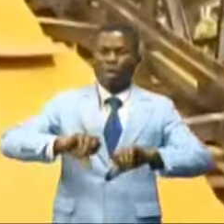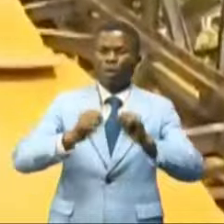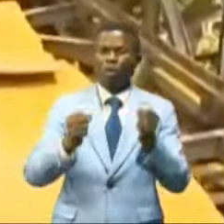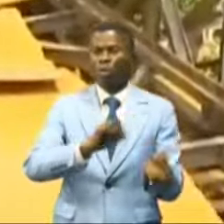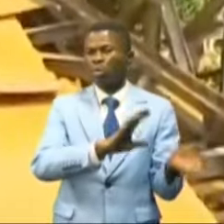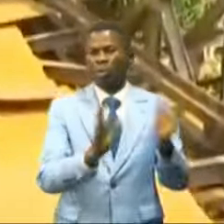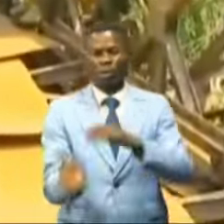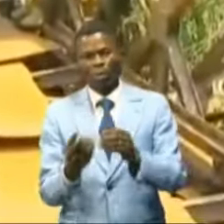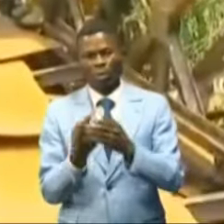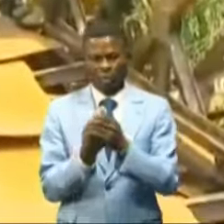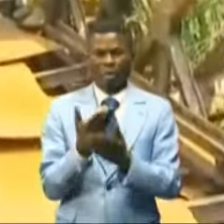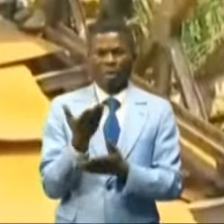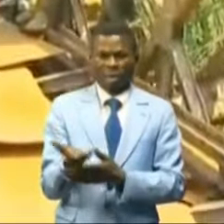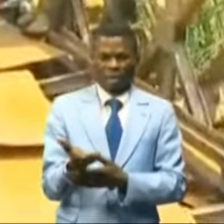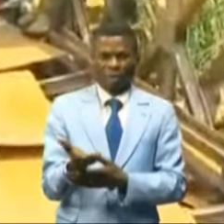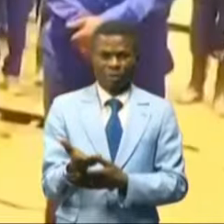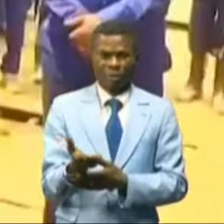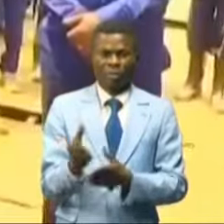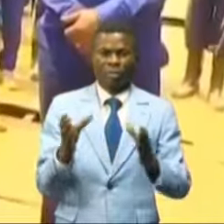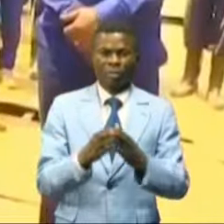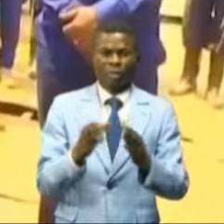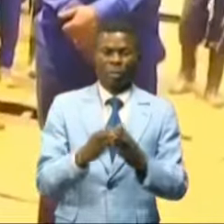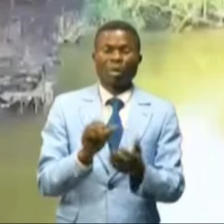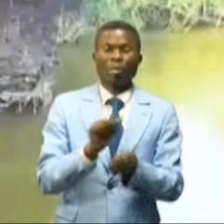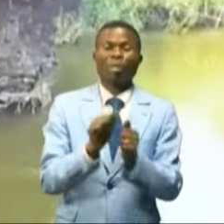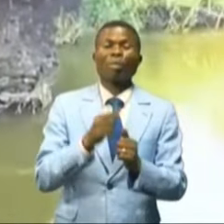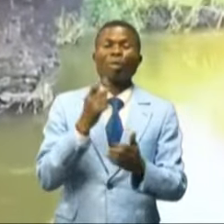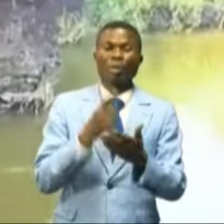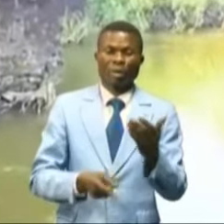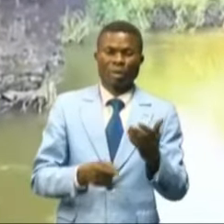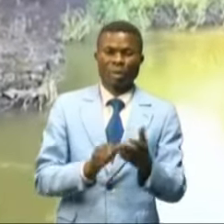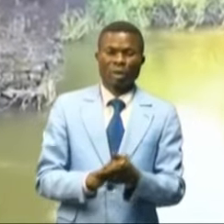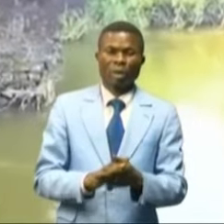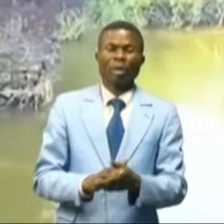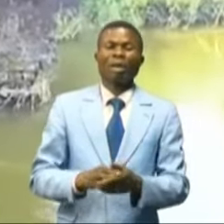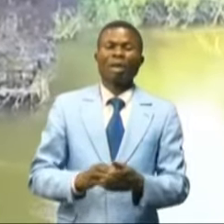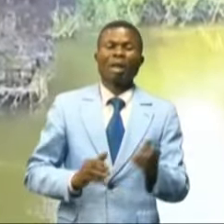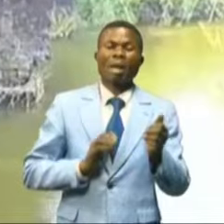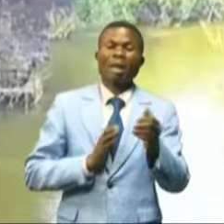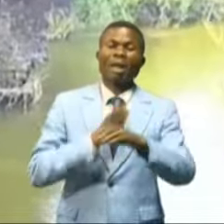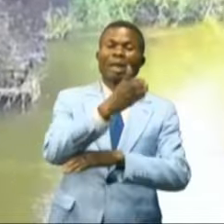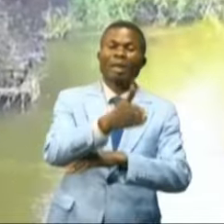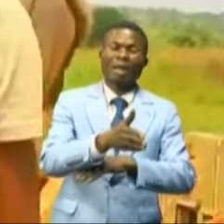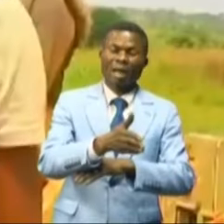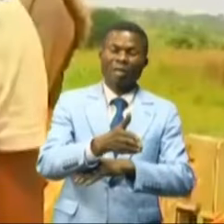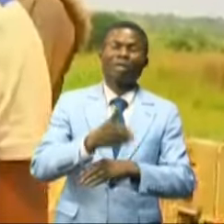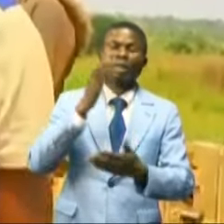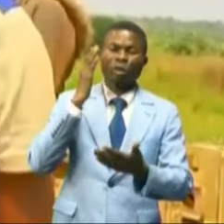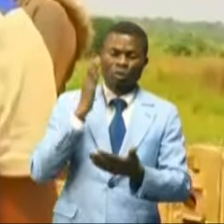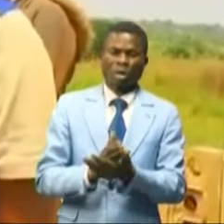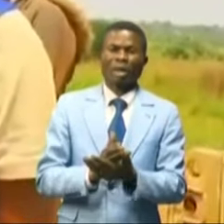un déséquilibre, avec comme conséquence la coupure du trafic sur cet axe.